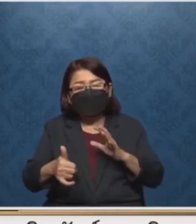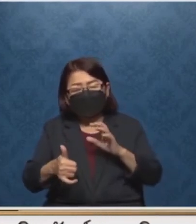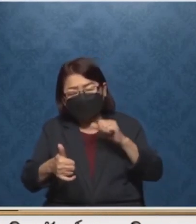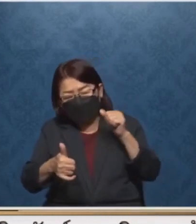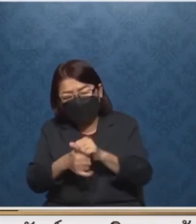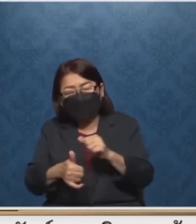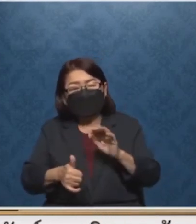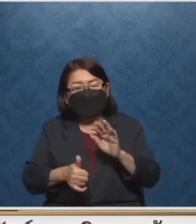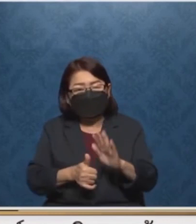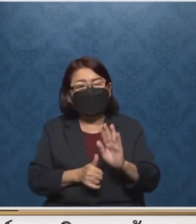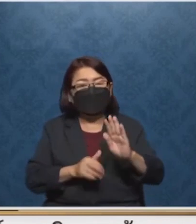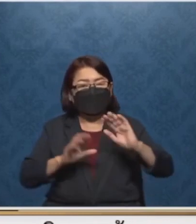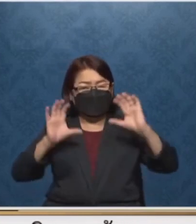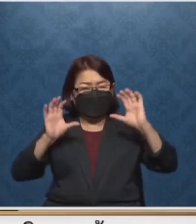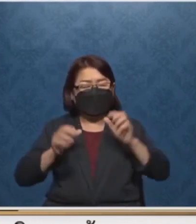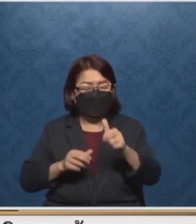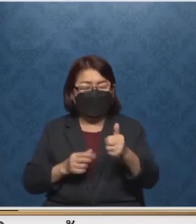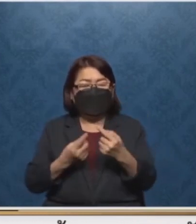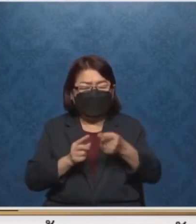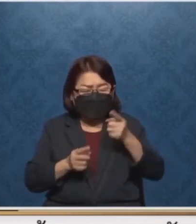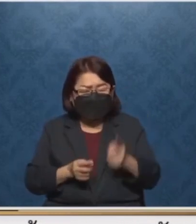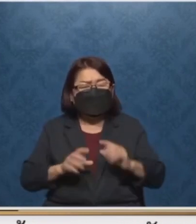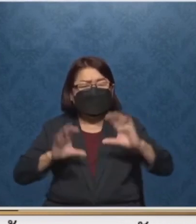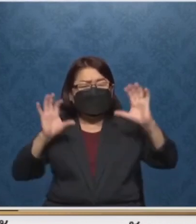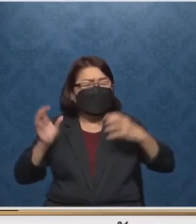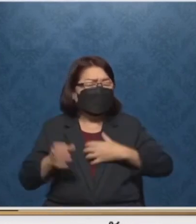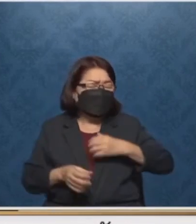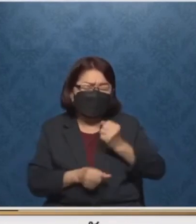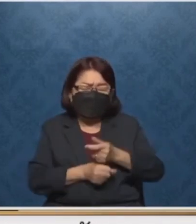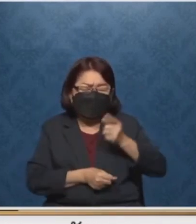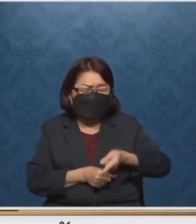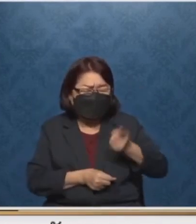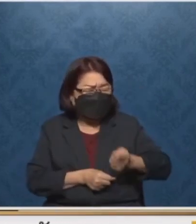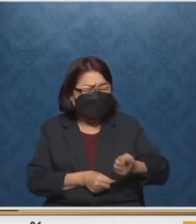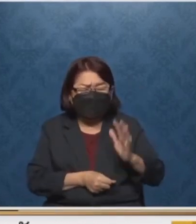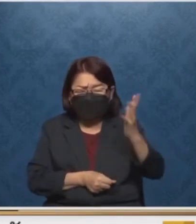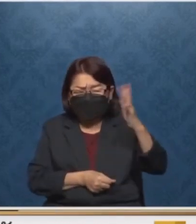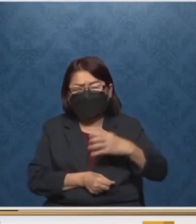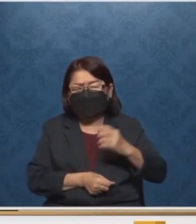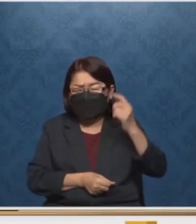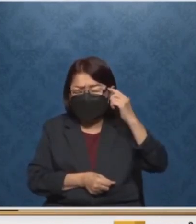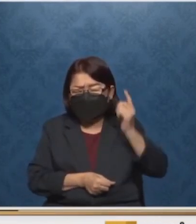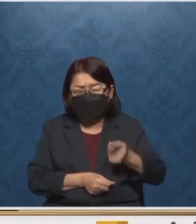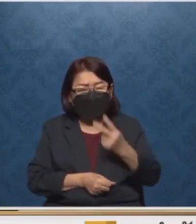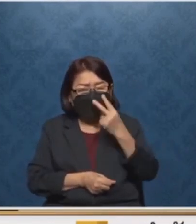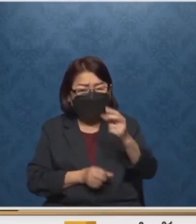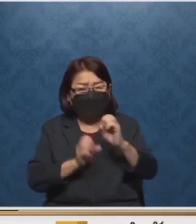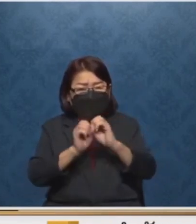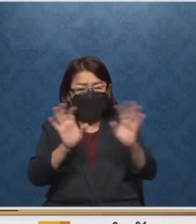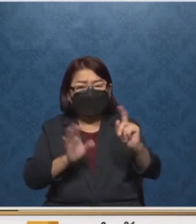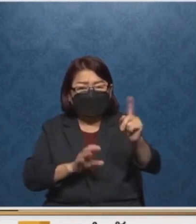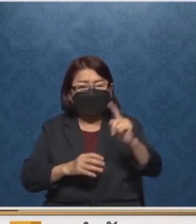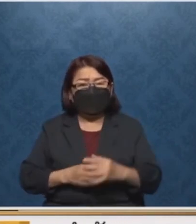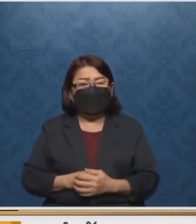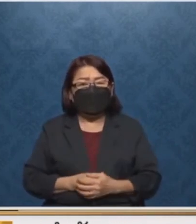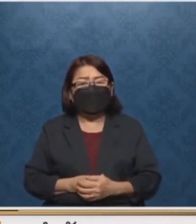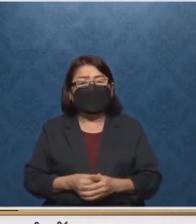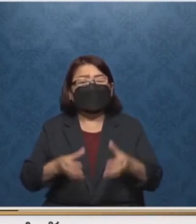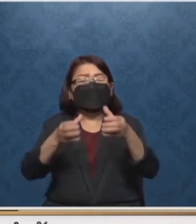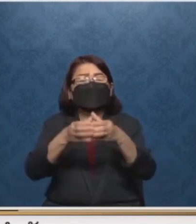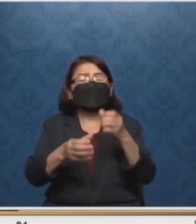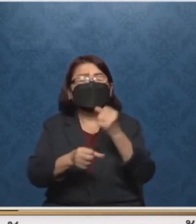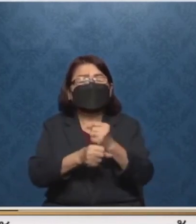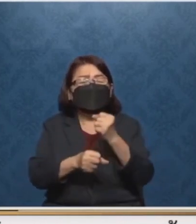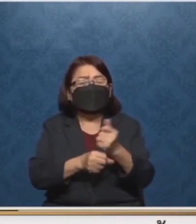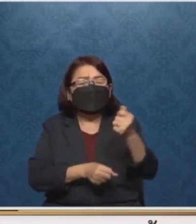ลไม่ได้เคยแสดงความจริงใจนะคะในการที่จะทำให้เกิดกฎหมายนี้ขึ้นมาเห็นได้ชัดเจนจากที่คณะทำงานข